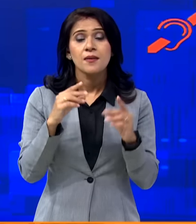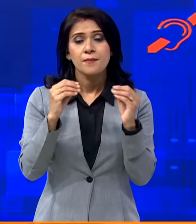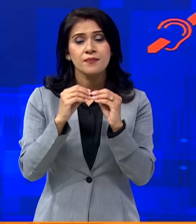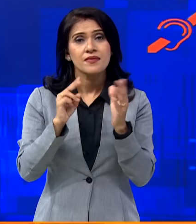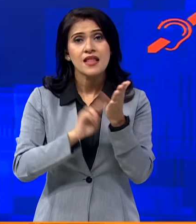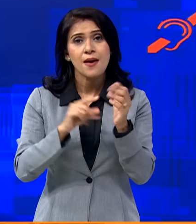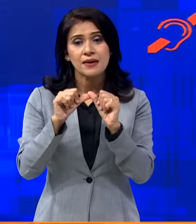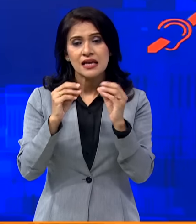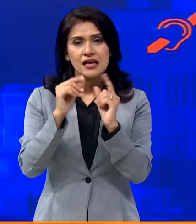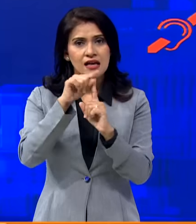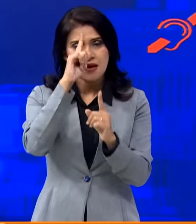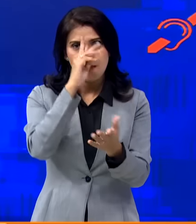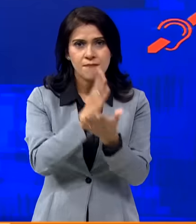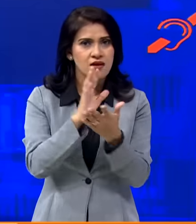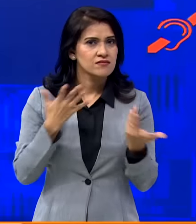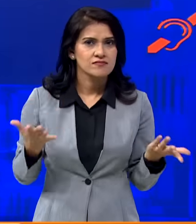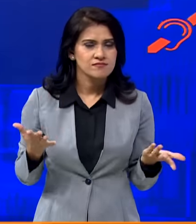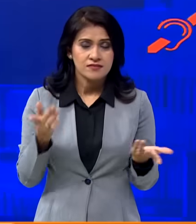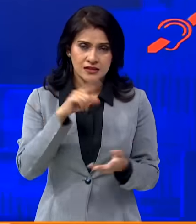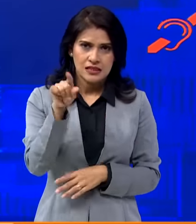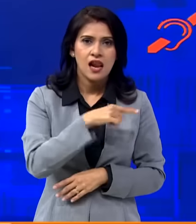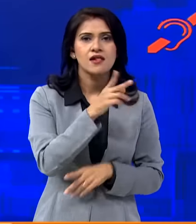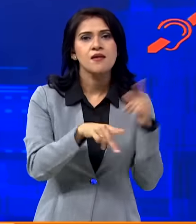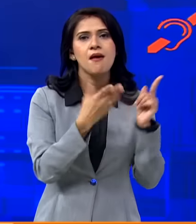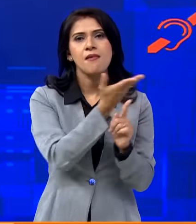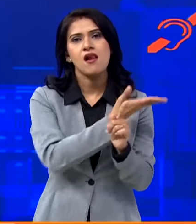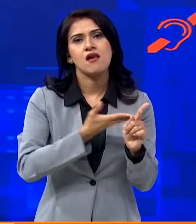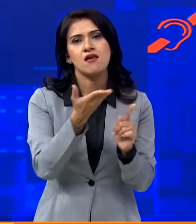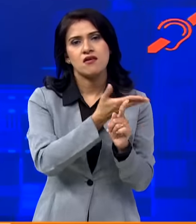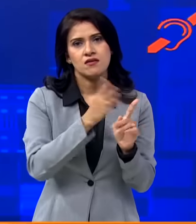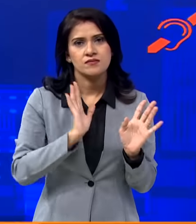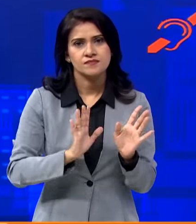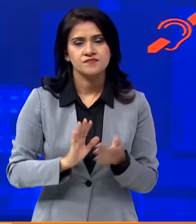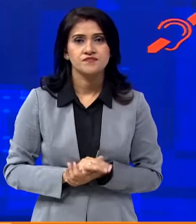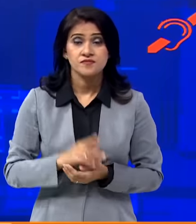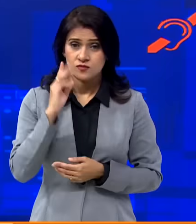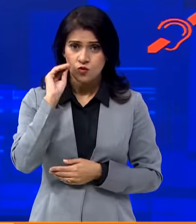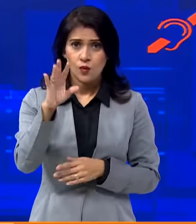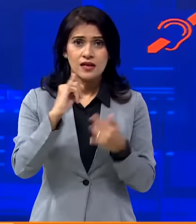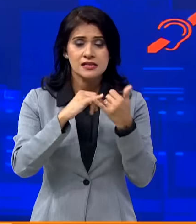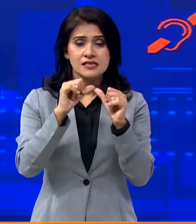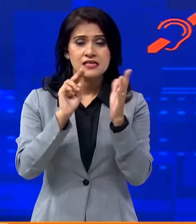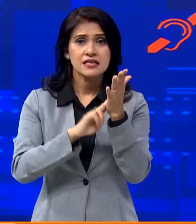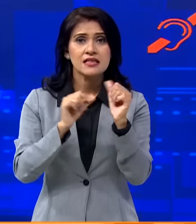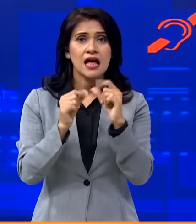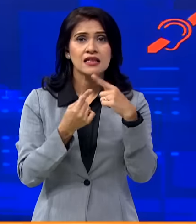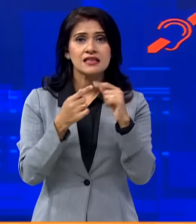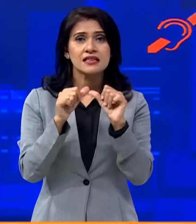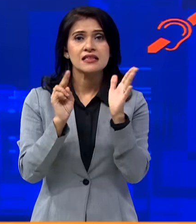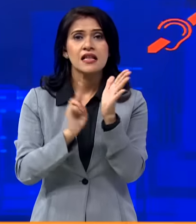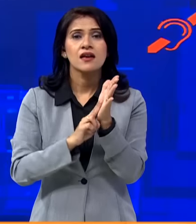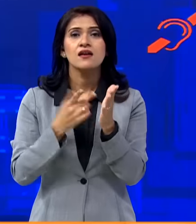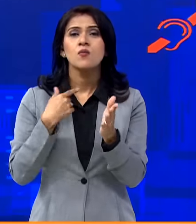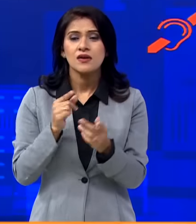हैं दूसरा बेटा मैं फिर कह रहा हूं हमारा सनातन धर्म हमारा सनातन धर्म एक